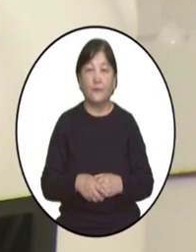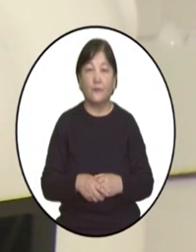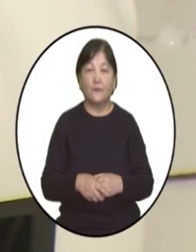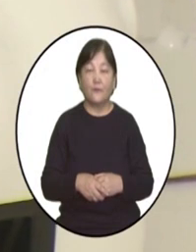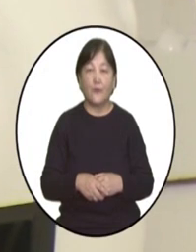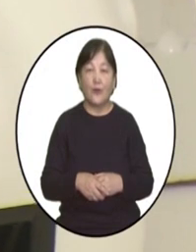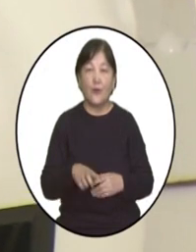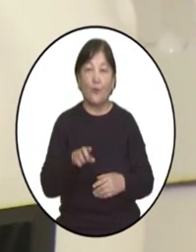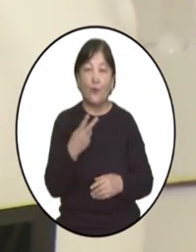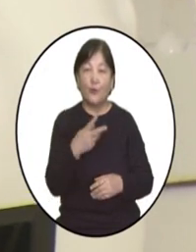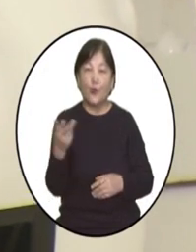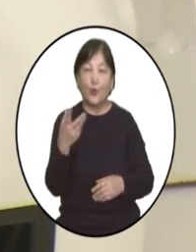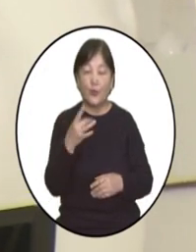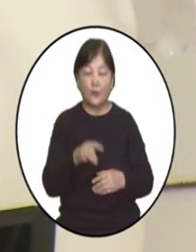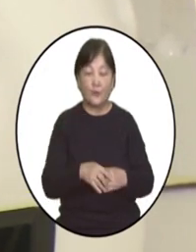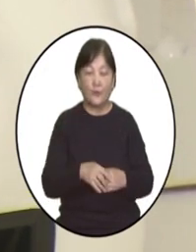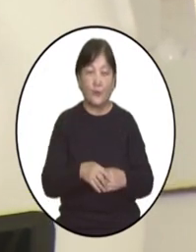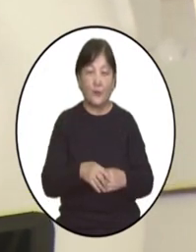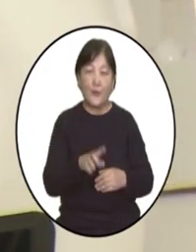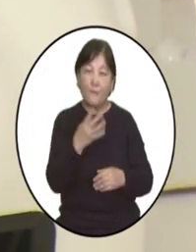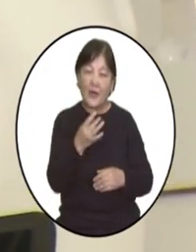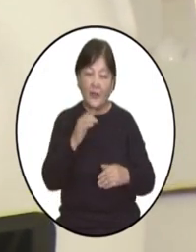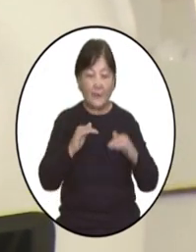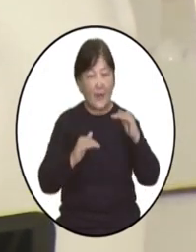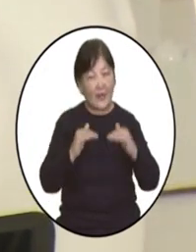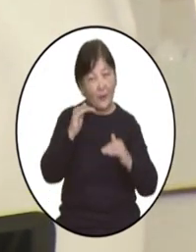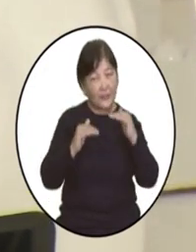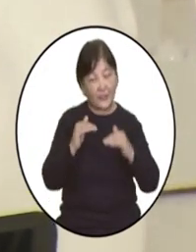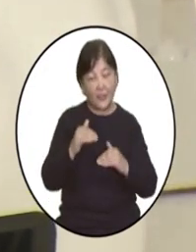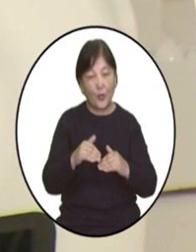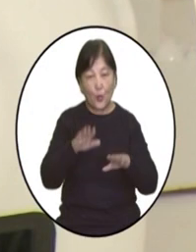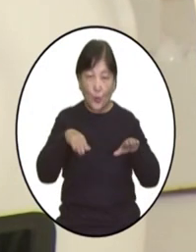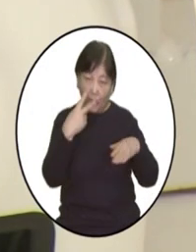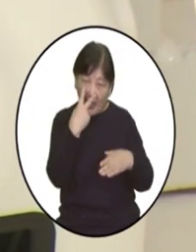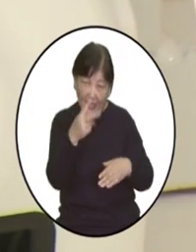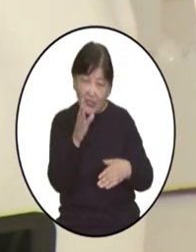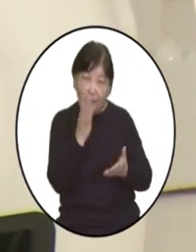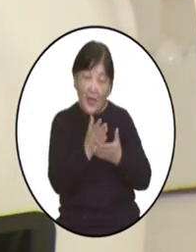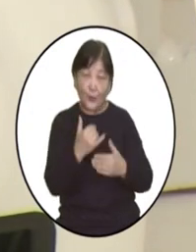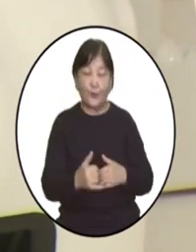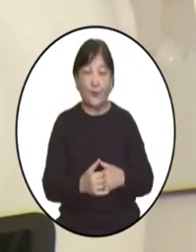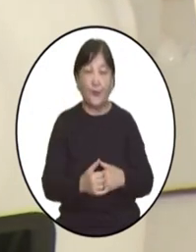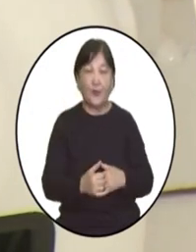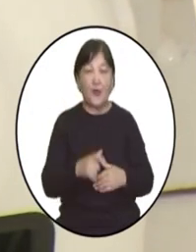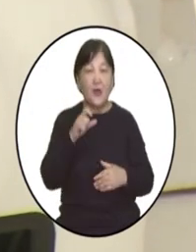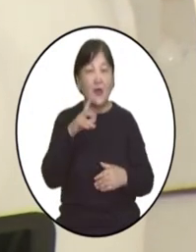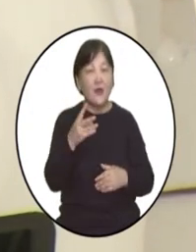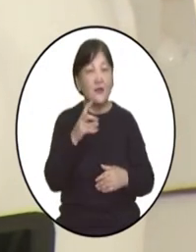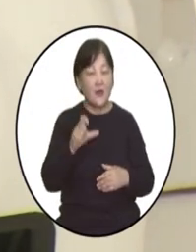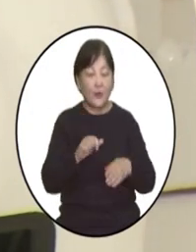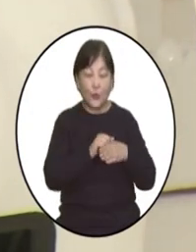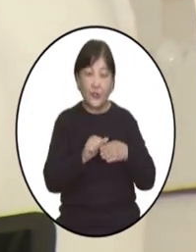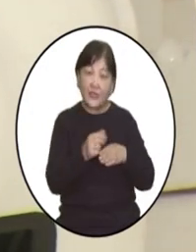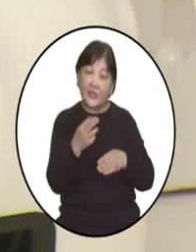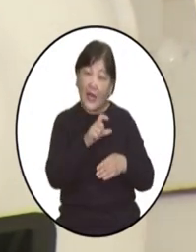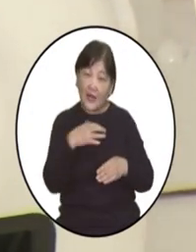За бүлүр нэм байрлалд ямар усныг ажиглаж гэнэ хүмүүд ээ. За энэ дэр энэ туршилтаар хэдүүлээ хамгийн